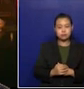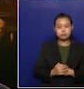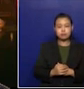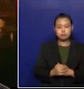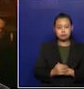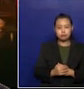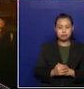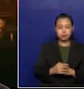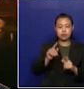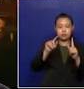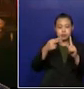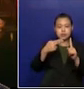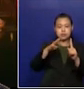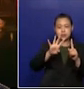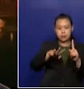7.14% 14,000 ถึง